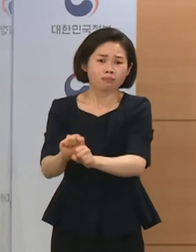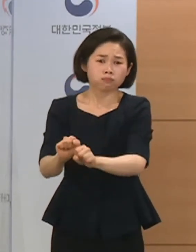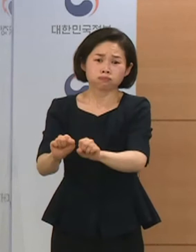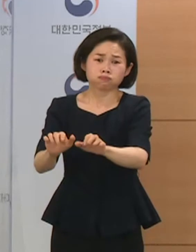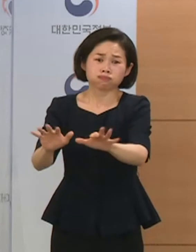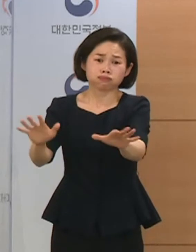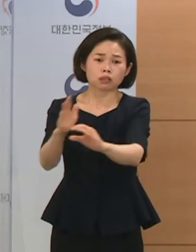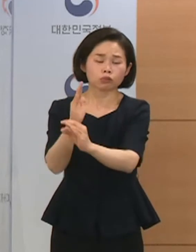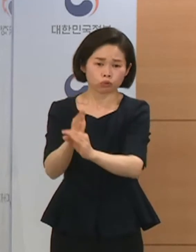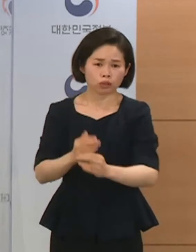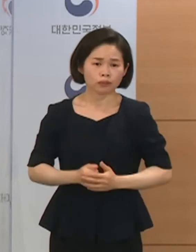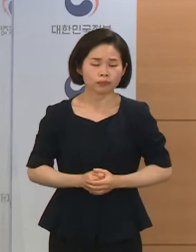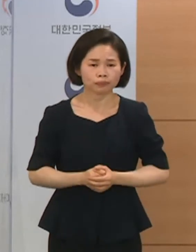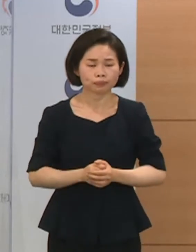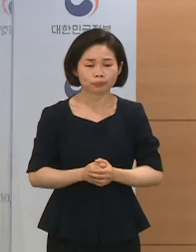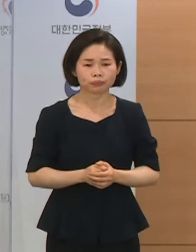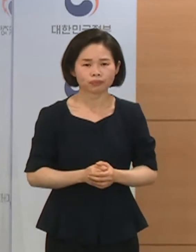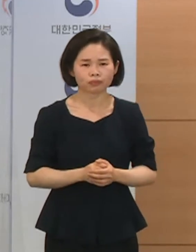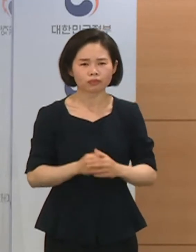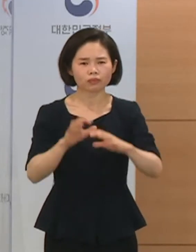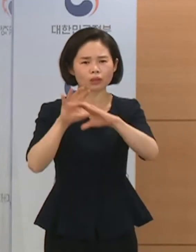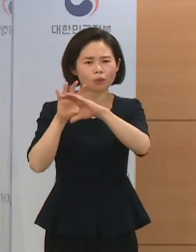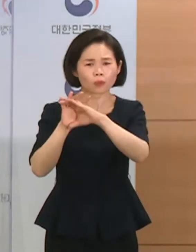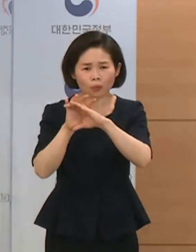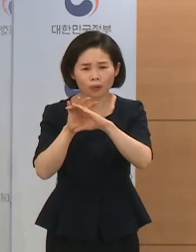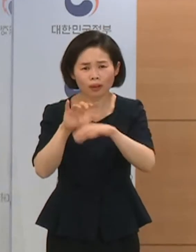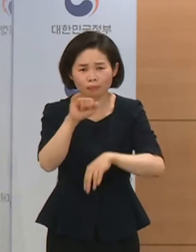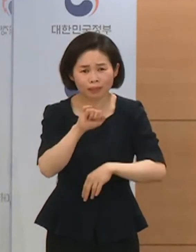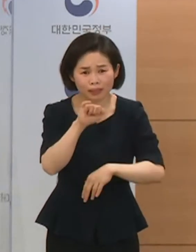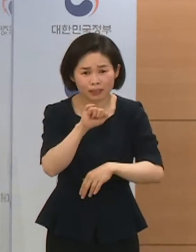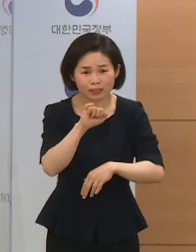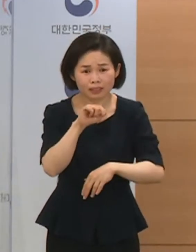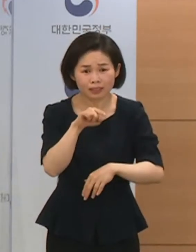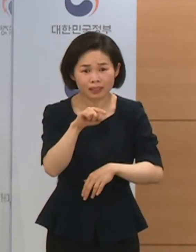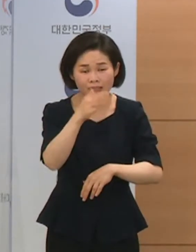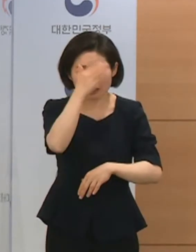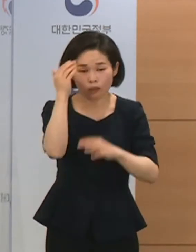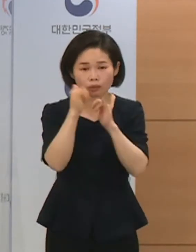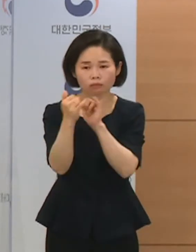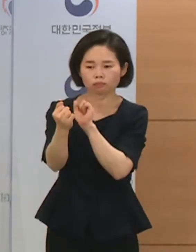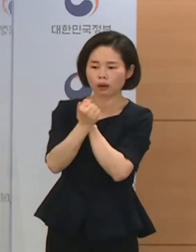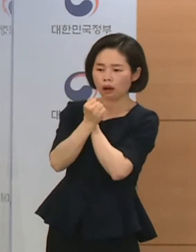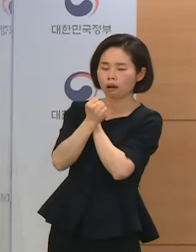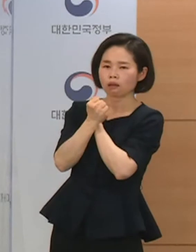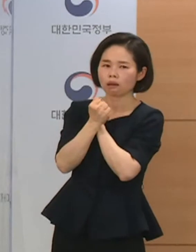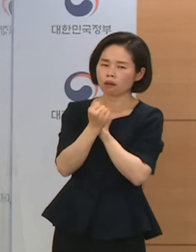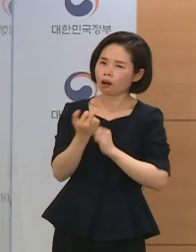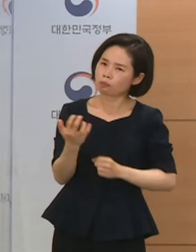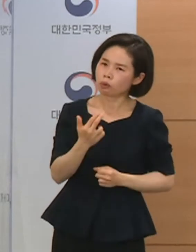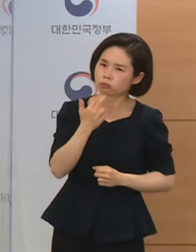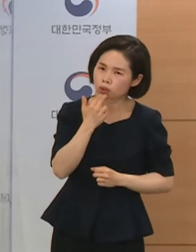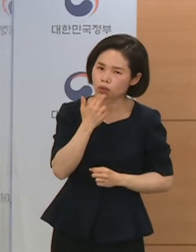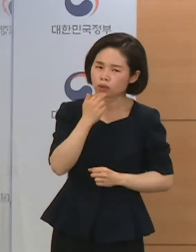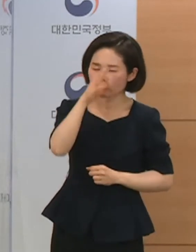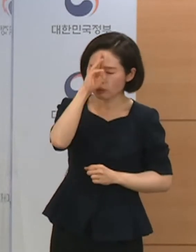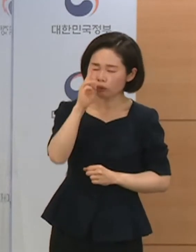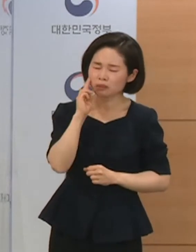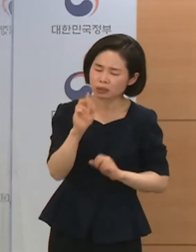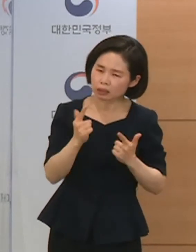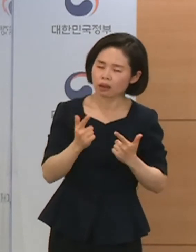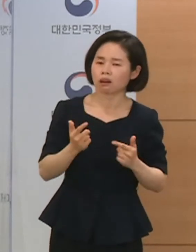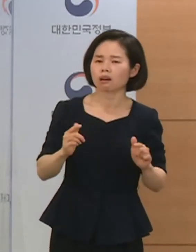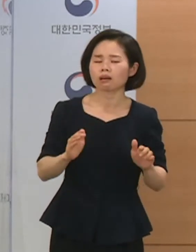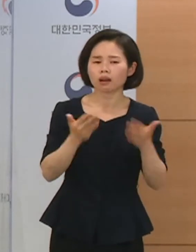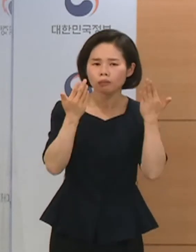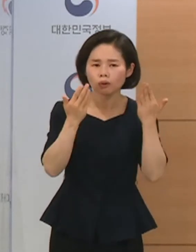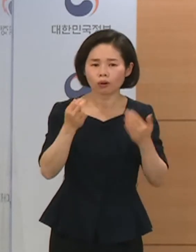있습니다. 잘 아시다시피 코로나19 바이러스는 젊은 층에서는 증상이 없거나 굉장히 경증이고 또